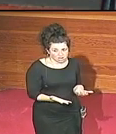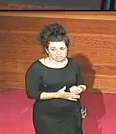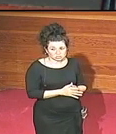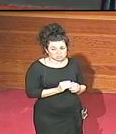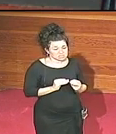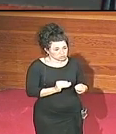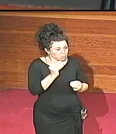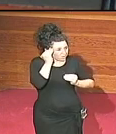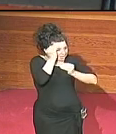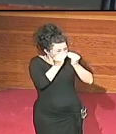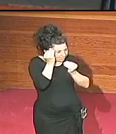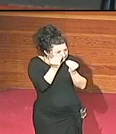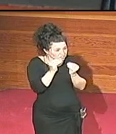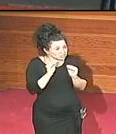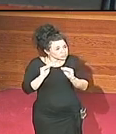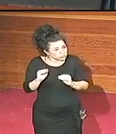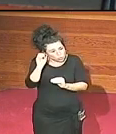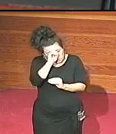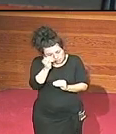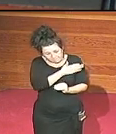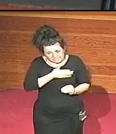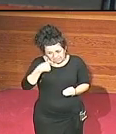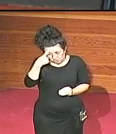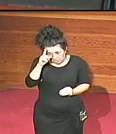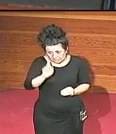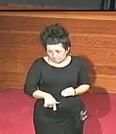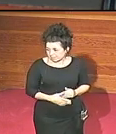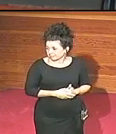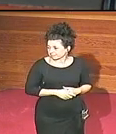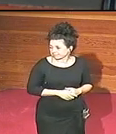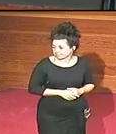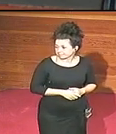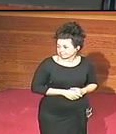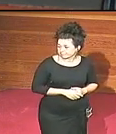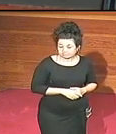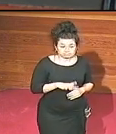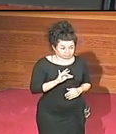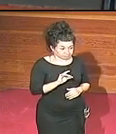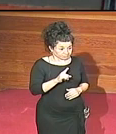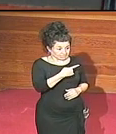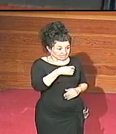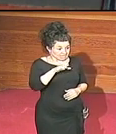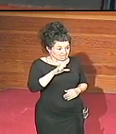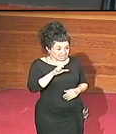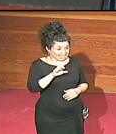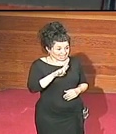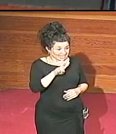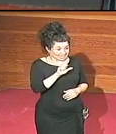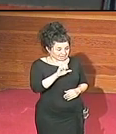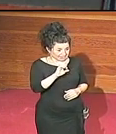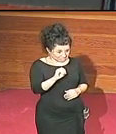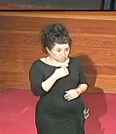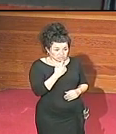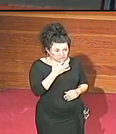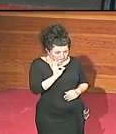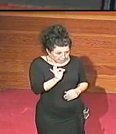eta nahi nuke jakin zein den zure hitza baitare horren inguruan. Bai, Gervasiok dio nahia da, eta gainean Gervasiok kritikatzen duena baita